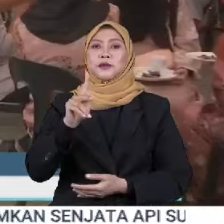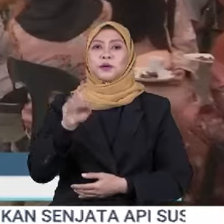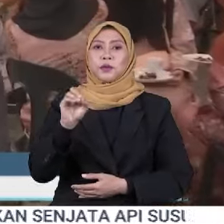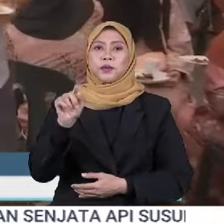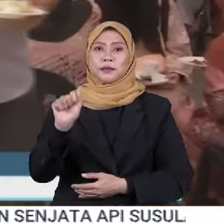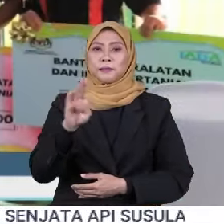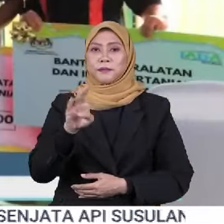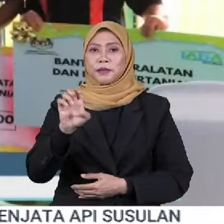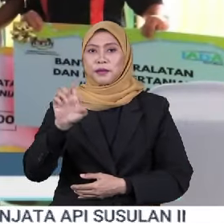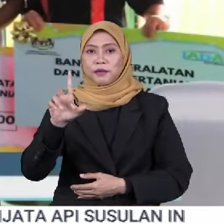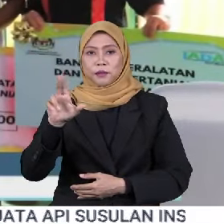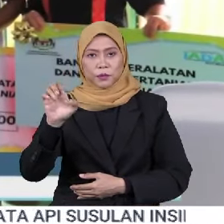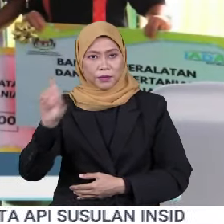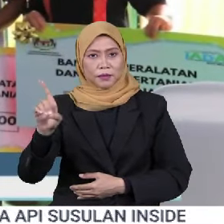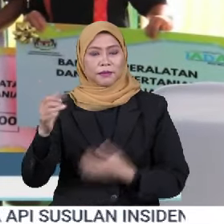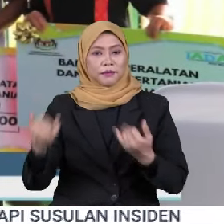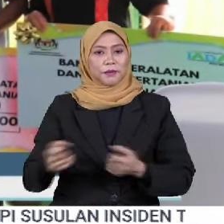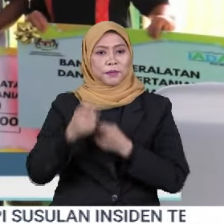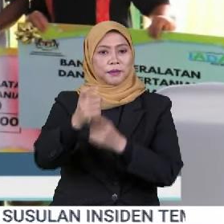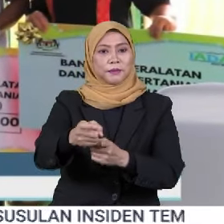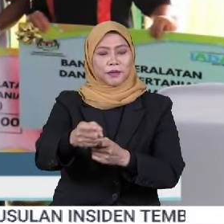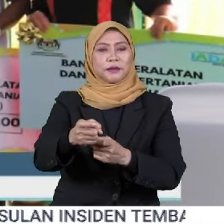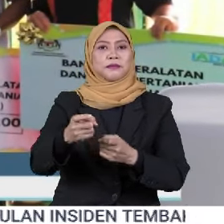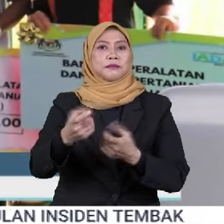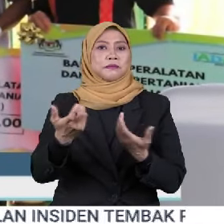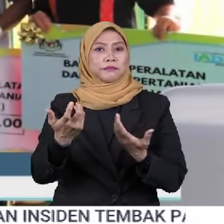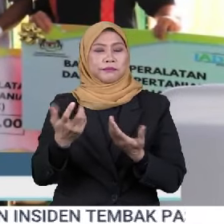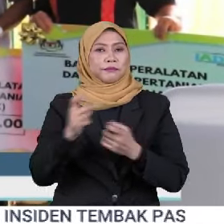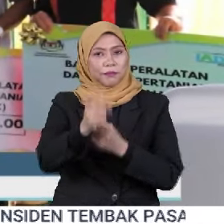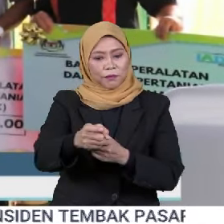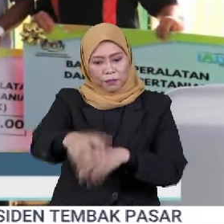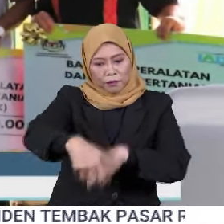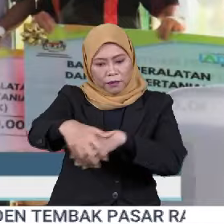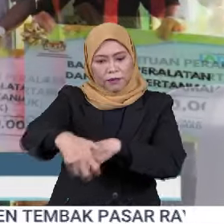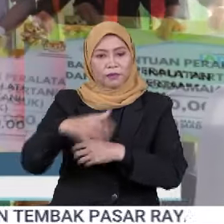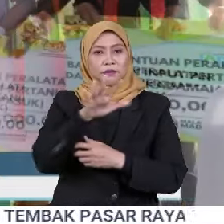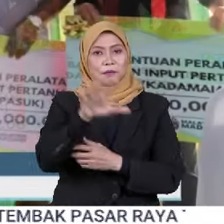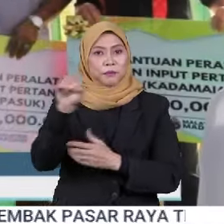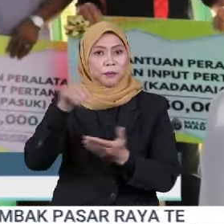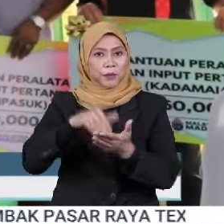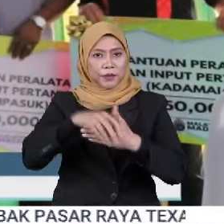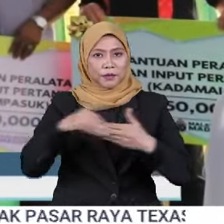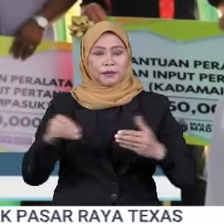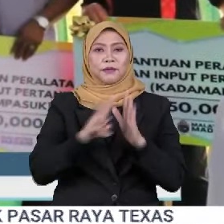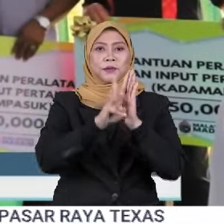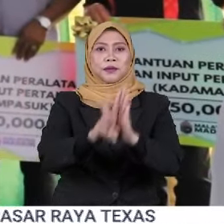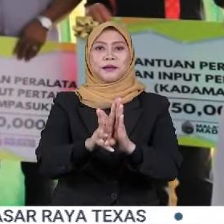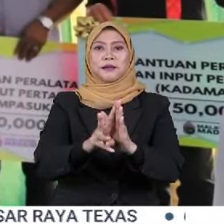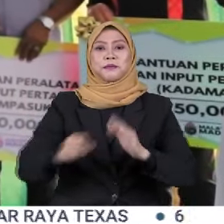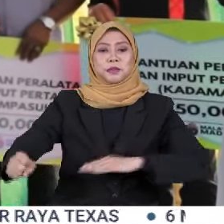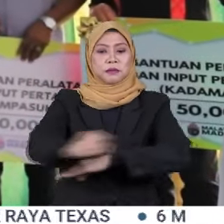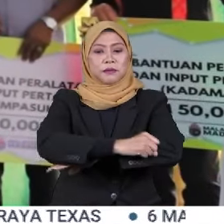majelis surat menyaksikan penyampaian bantuan input pertanyaan bernilai Rp50.000 Ringgit kepada wakil pesawat